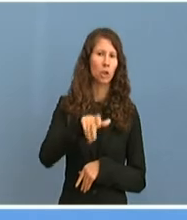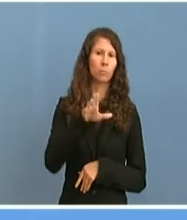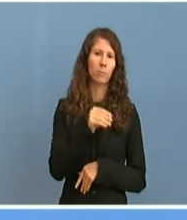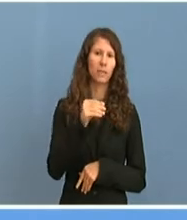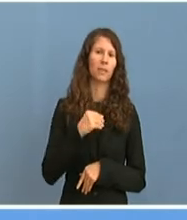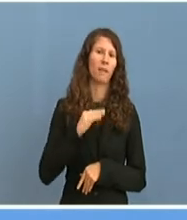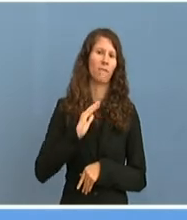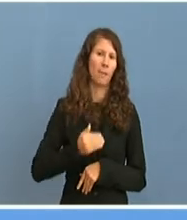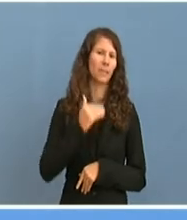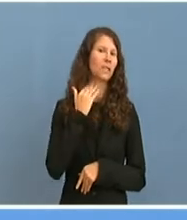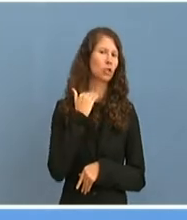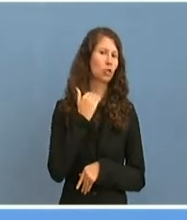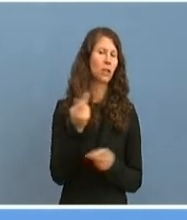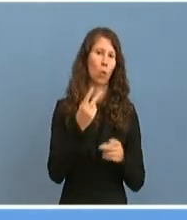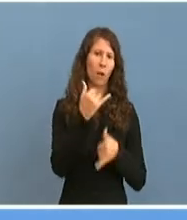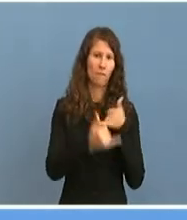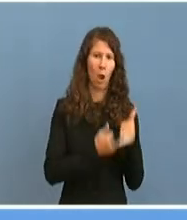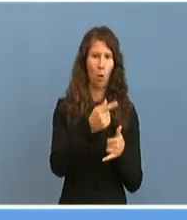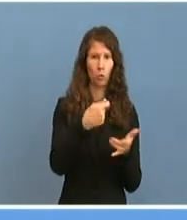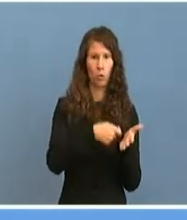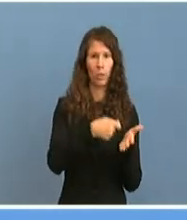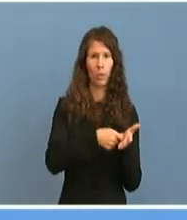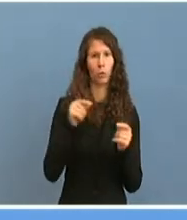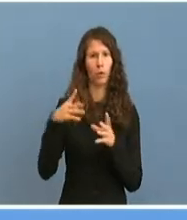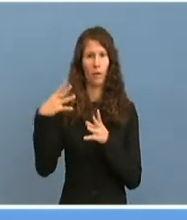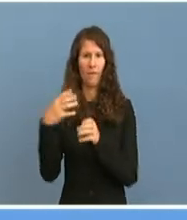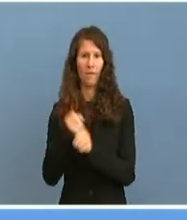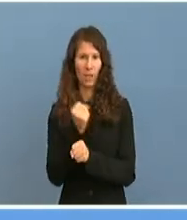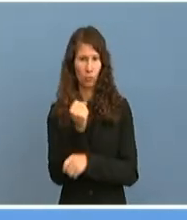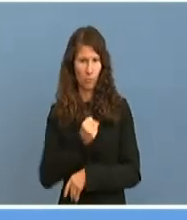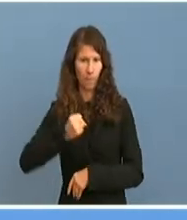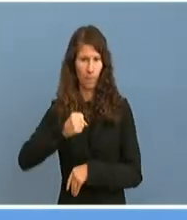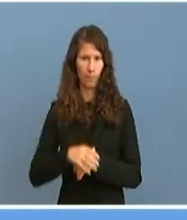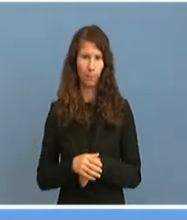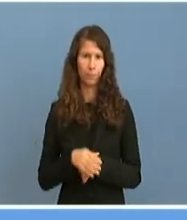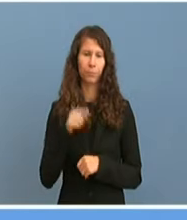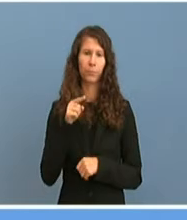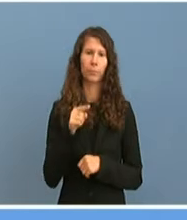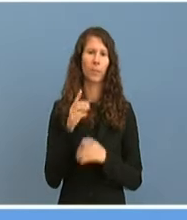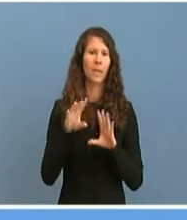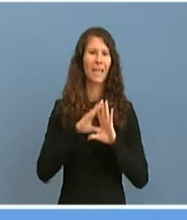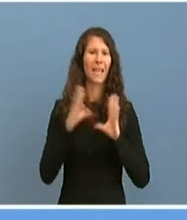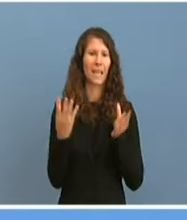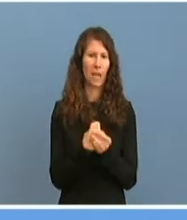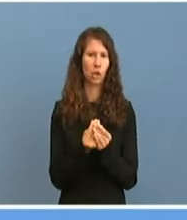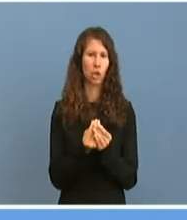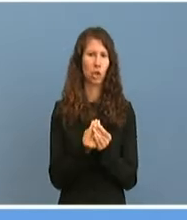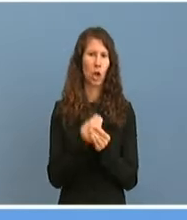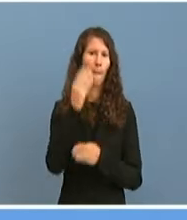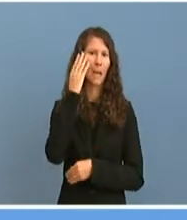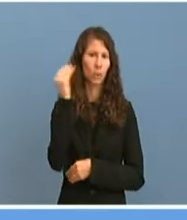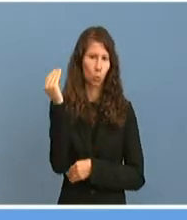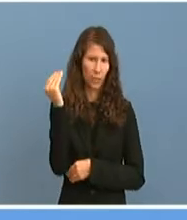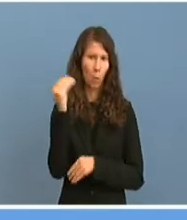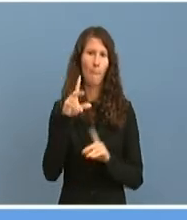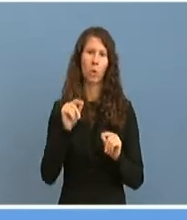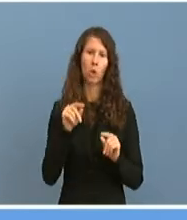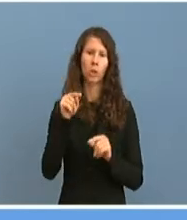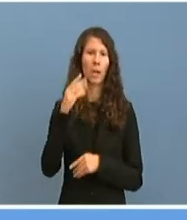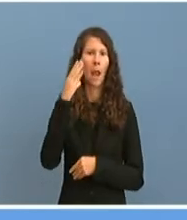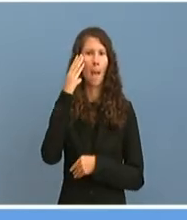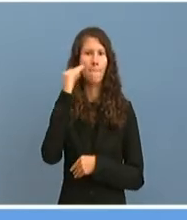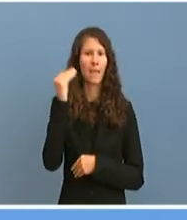damit höchstwahrscheinlich verfassungswidrig wäre. Denn während das generische Maskulinum, also die Verwendung der